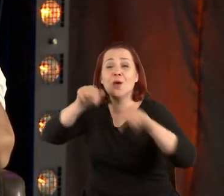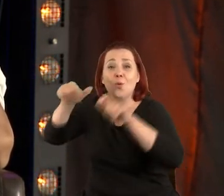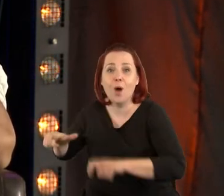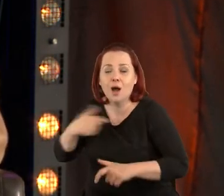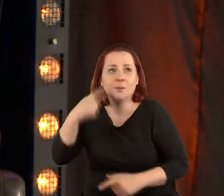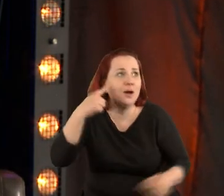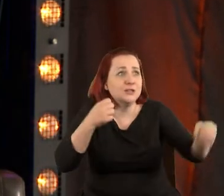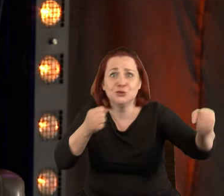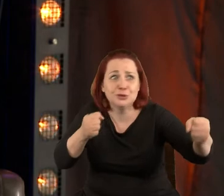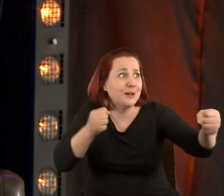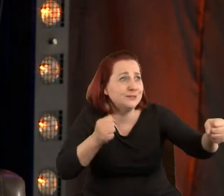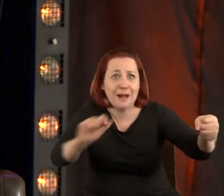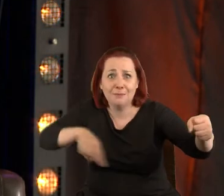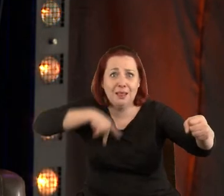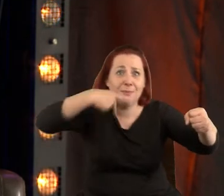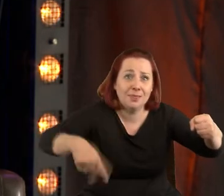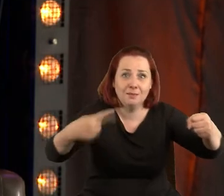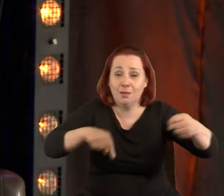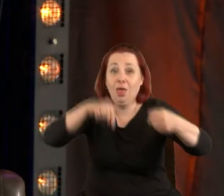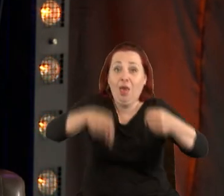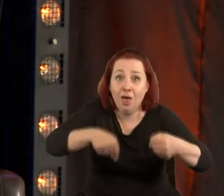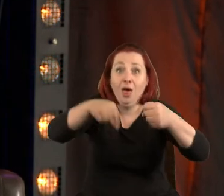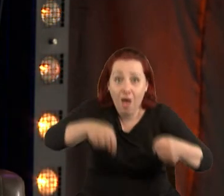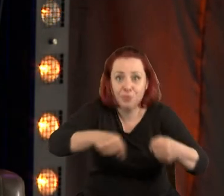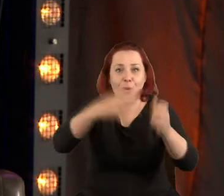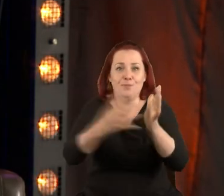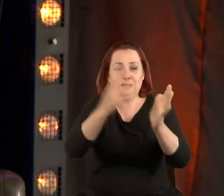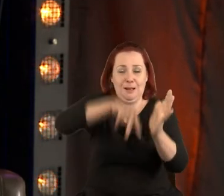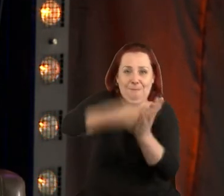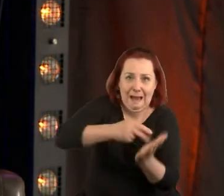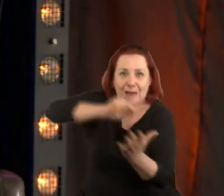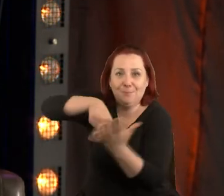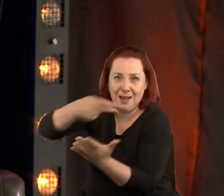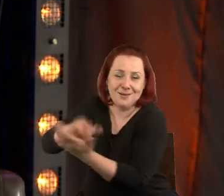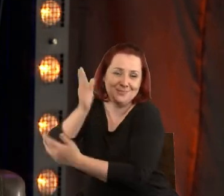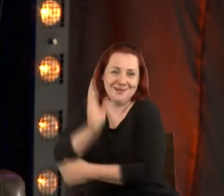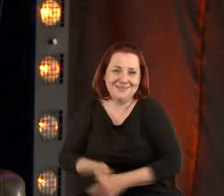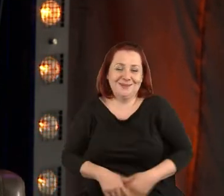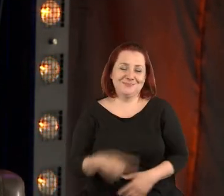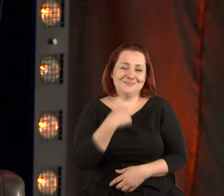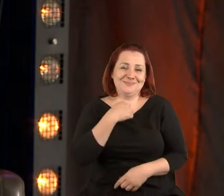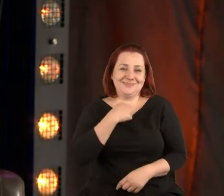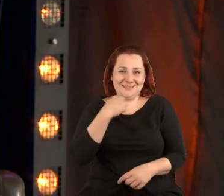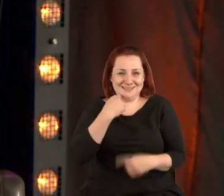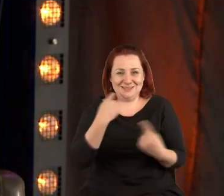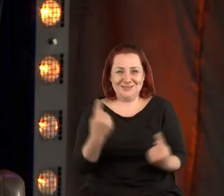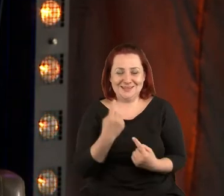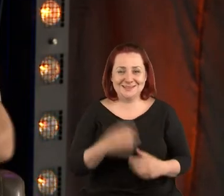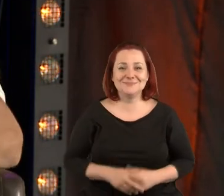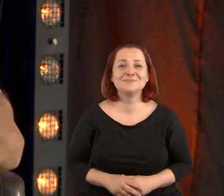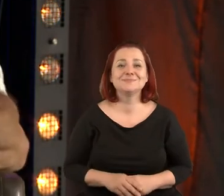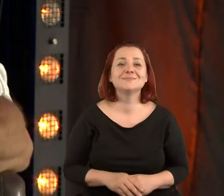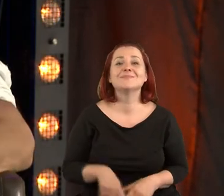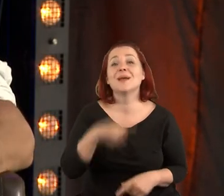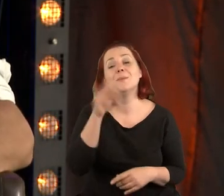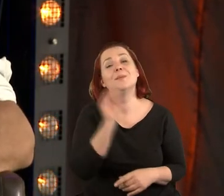tylko się trzymać tej rurki, bo przecież jak ja dojdę do tej pani, to się 5 razy wywrócę. No i to takie śmieszne, tak, ale powiem jeszcze